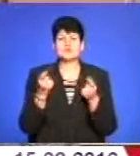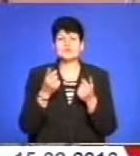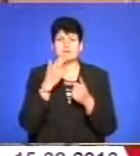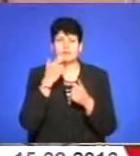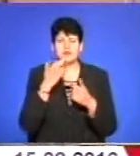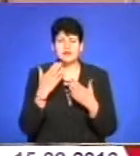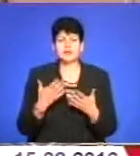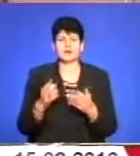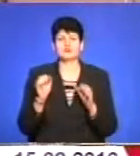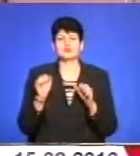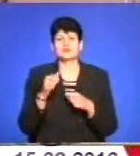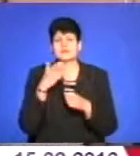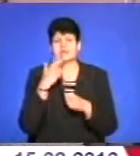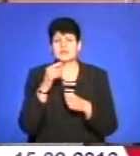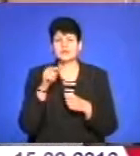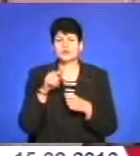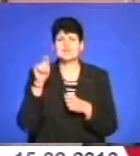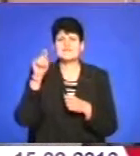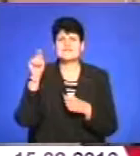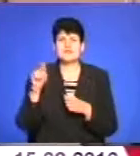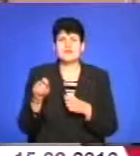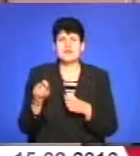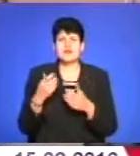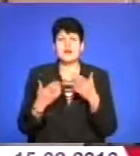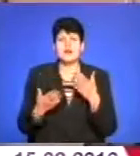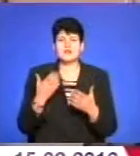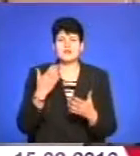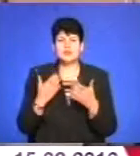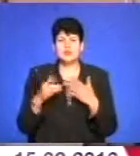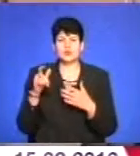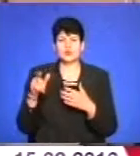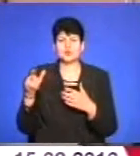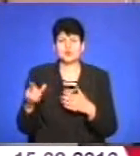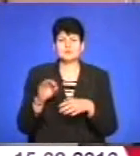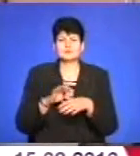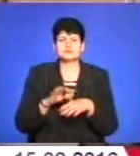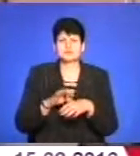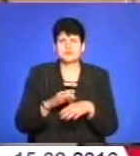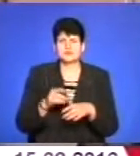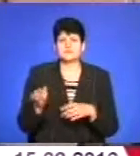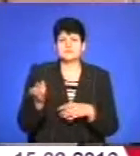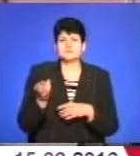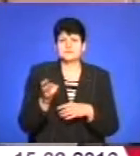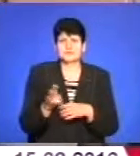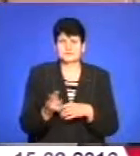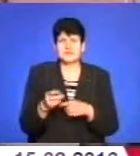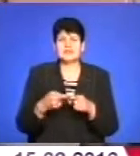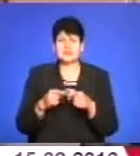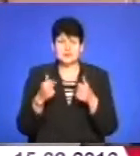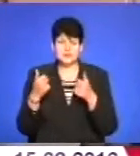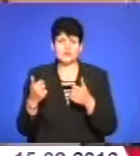звикаємо, може ми вже і звикли до тої війни, сказати так, але людей болить, вони йдуть. І це є